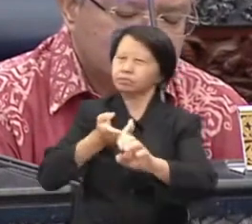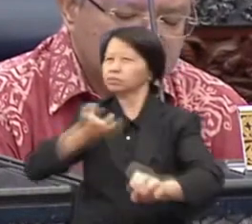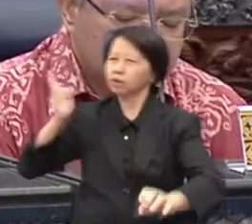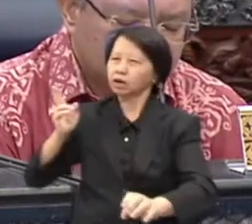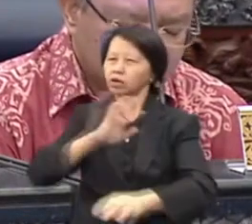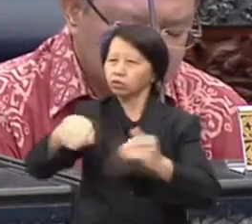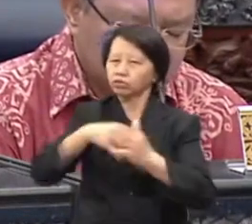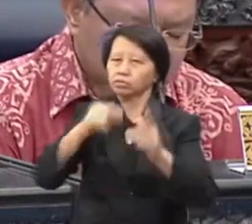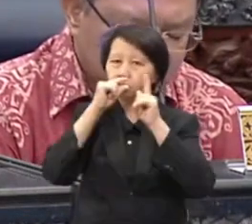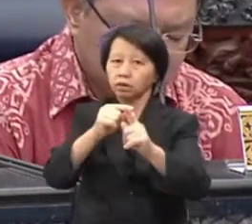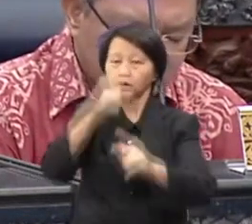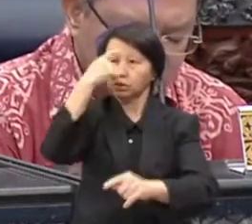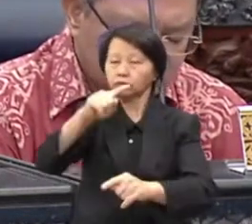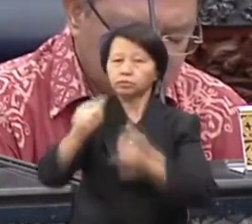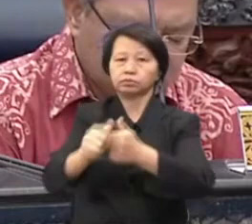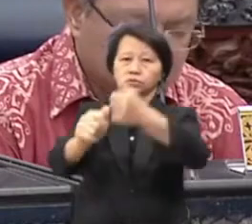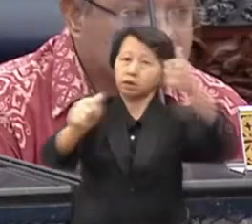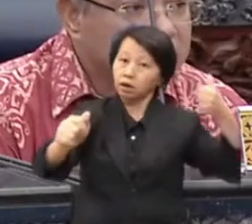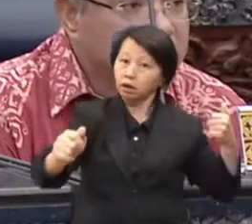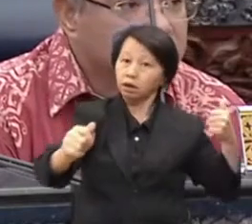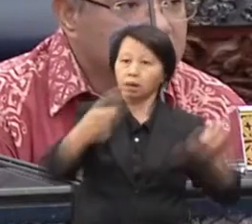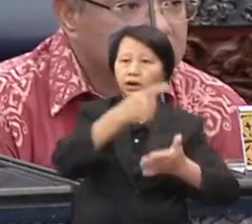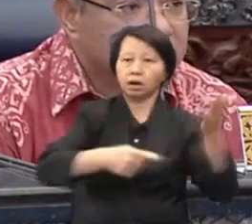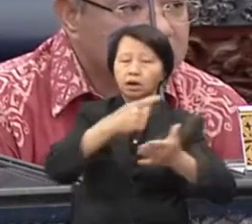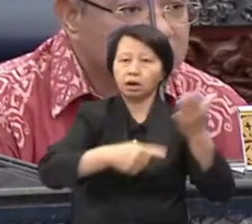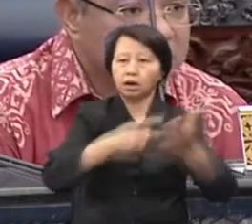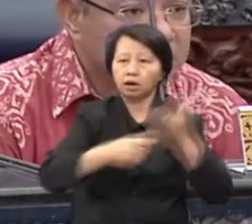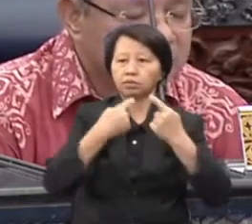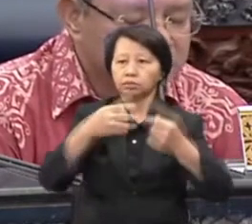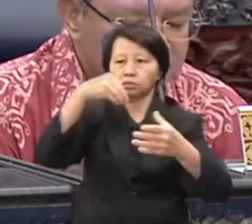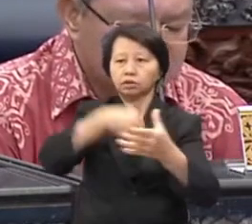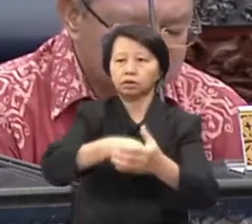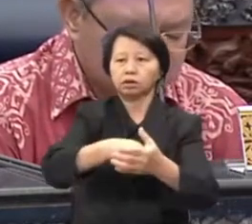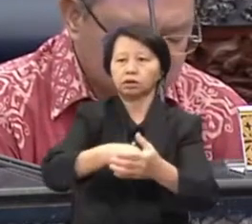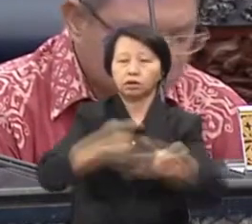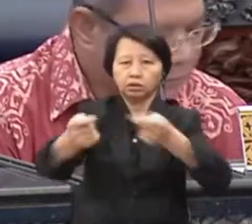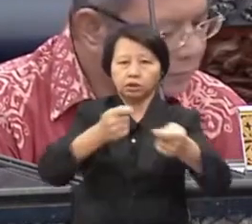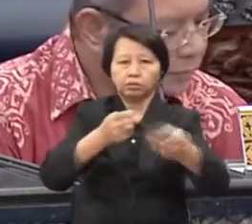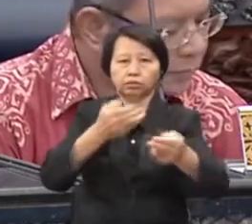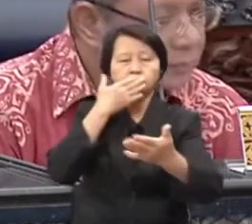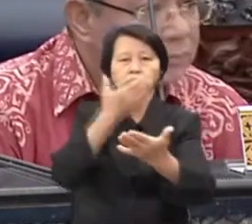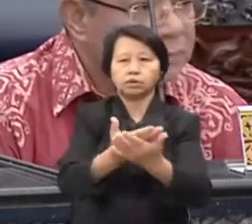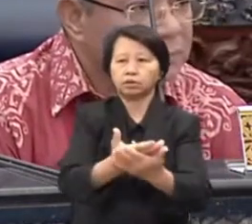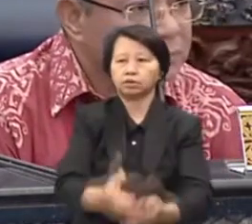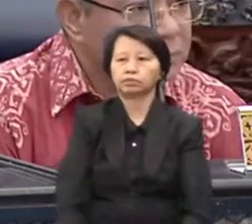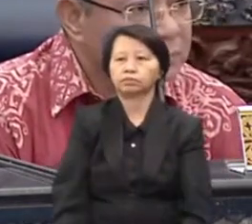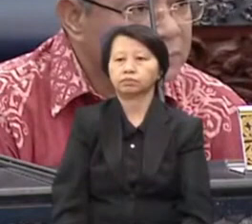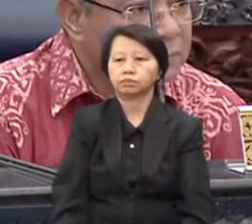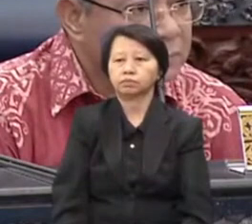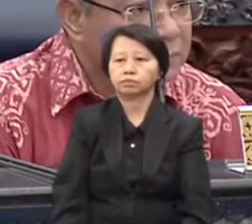yang saat tersebut bagi mengelakkan sebaran dalam kontek tabib urus yang baik itu apa tuh